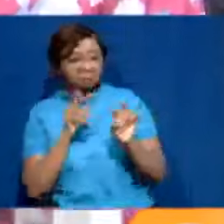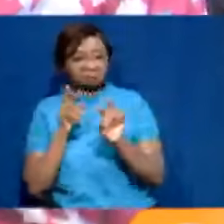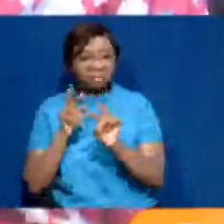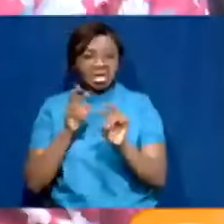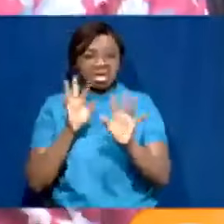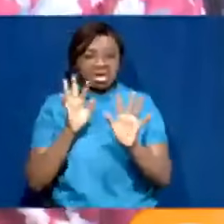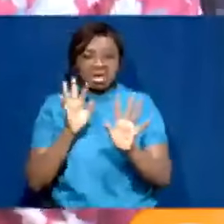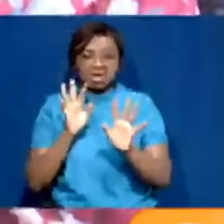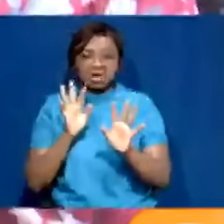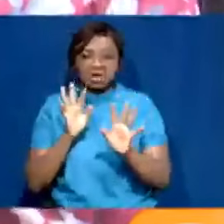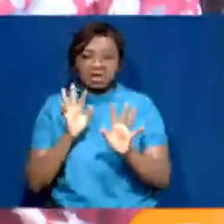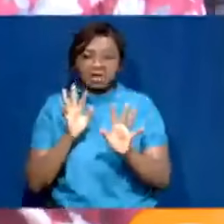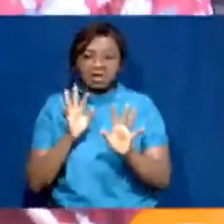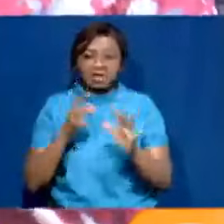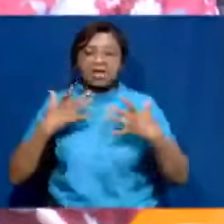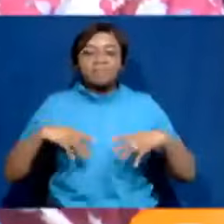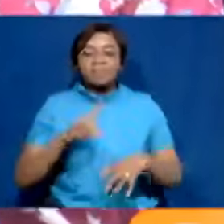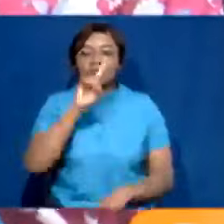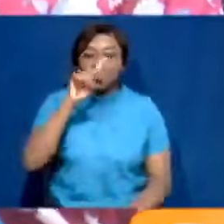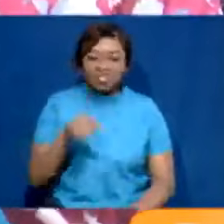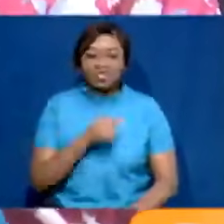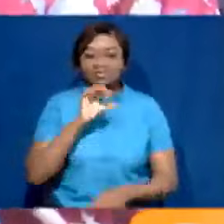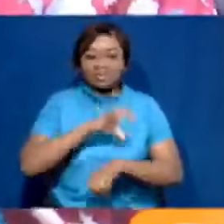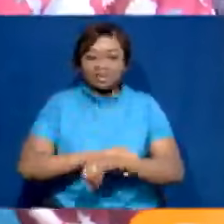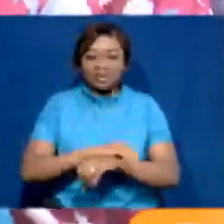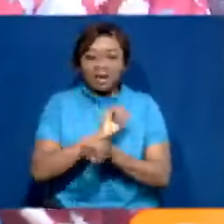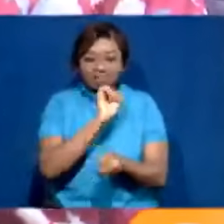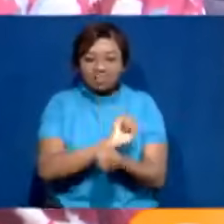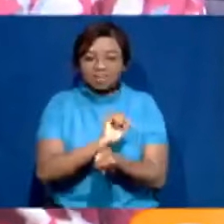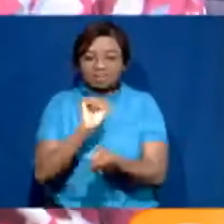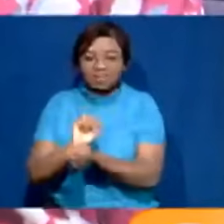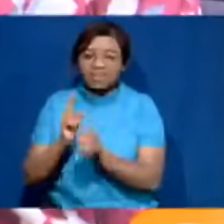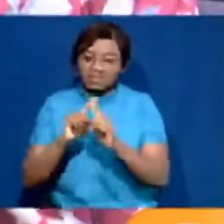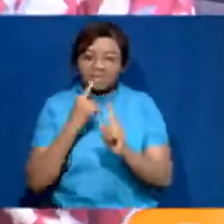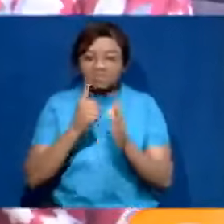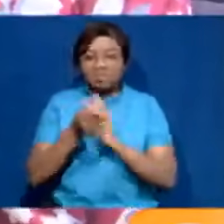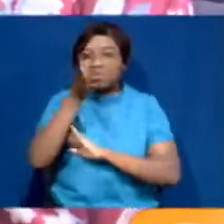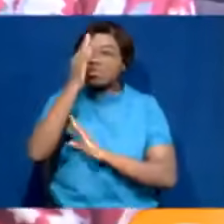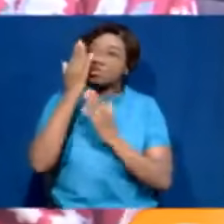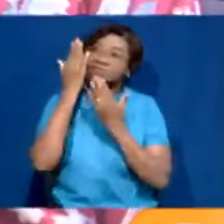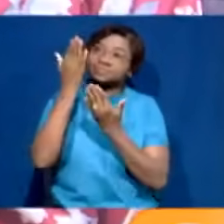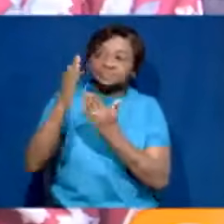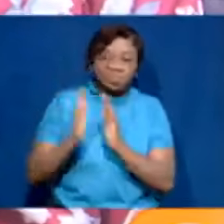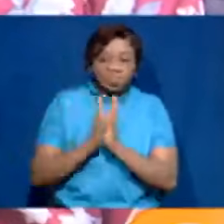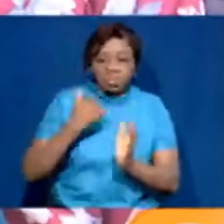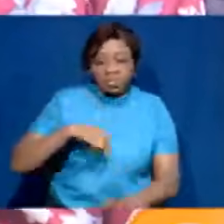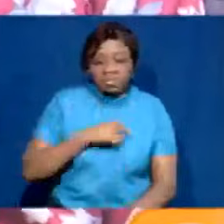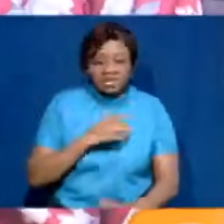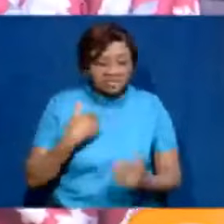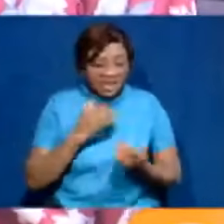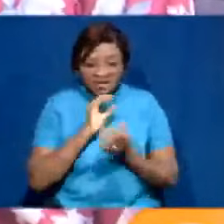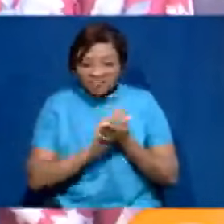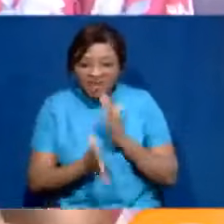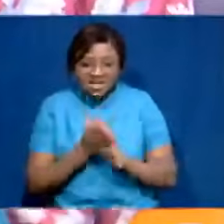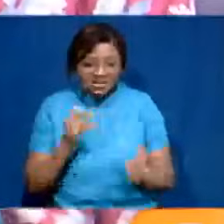tumekuja watu almost 1000 wameshikwa, lakini tunasema Mwenyezi Mungu ako na sisi, hakuna kitu mbaya imeendelea